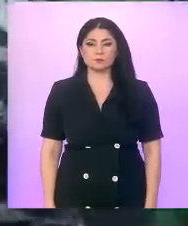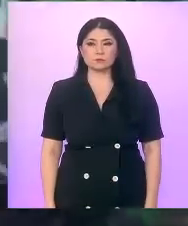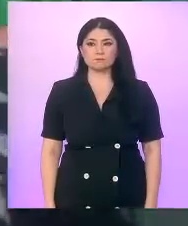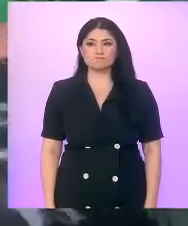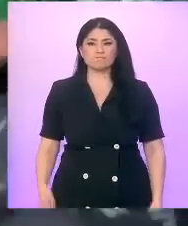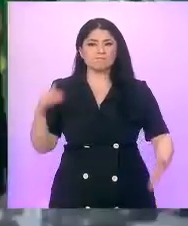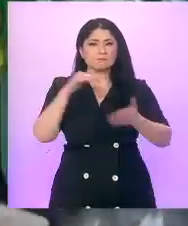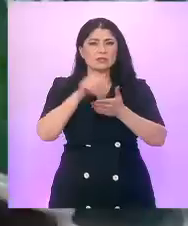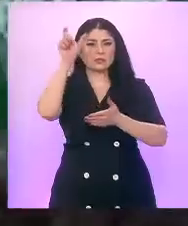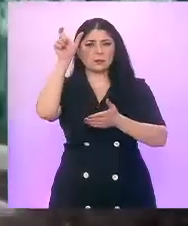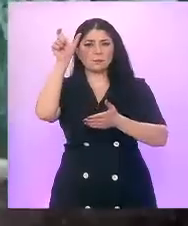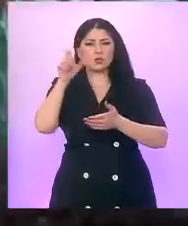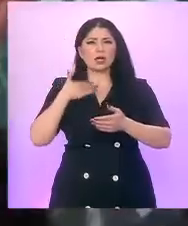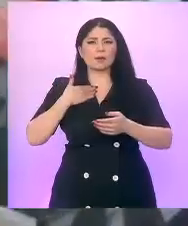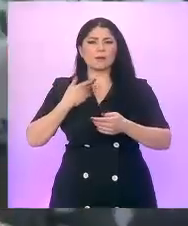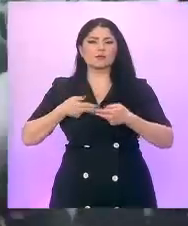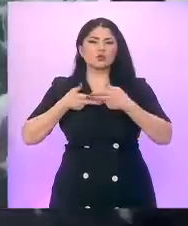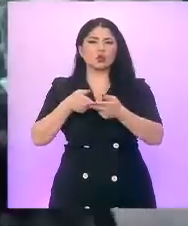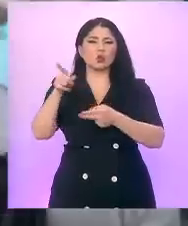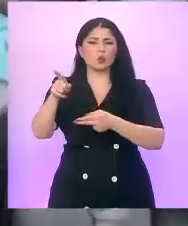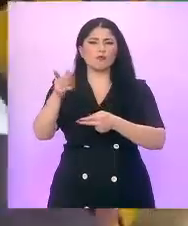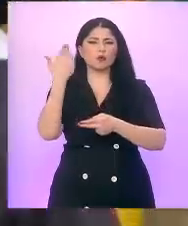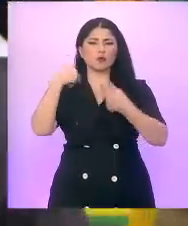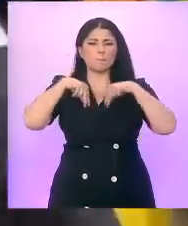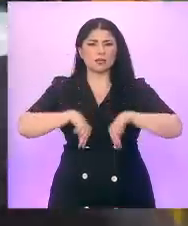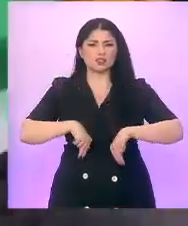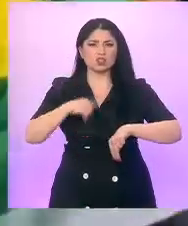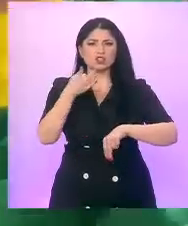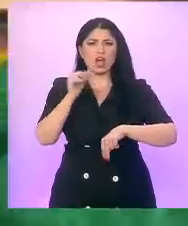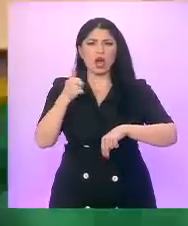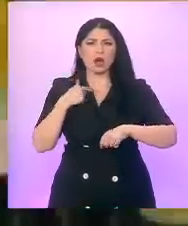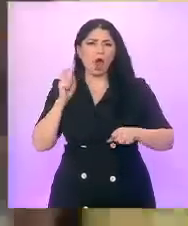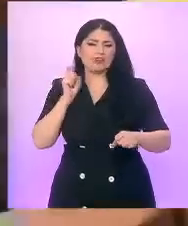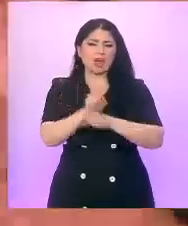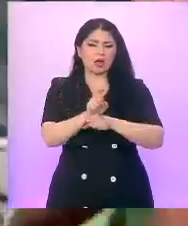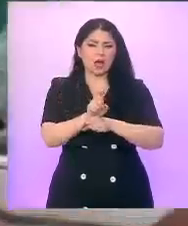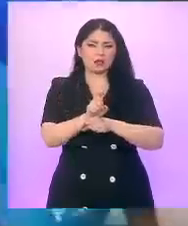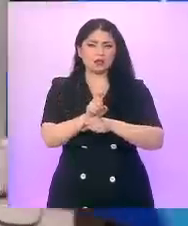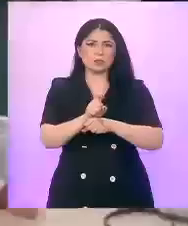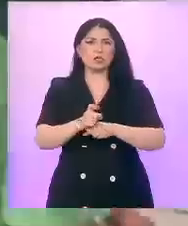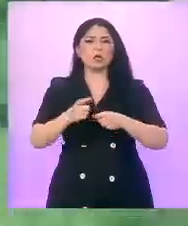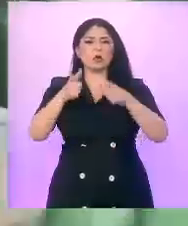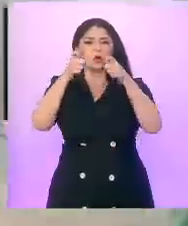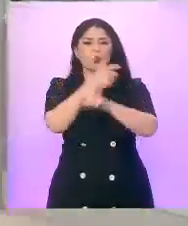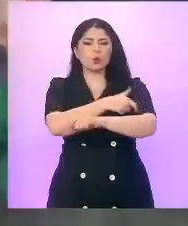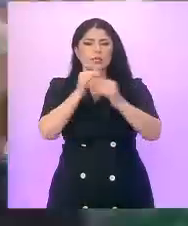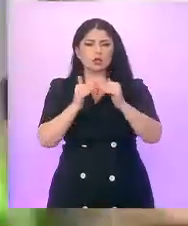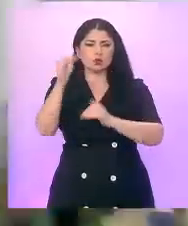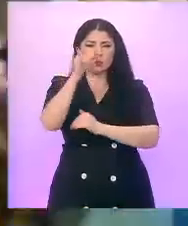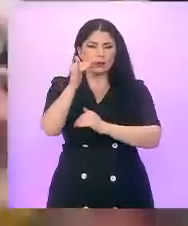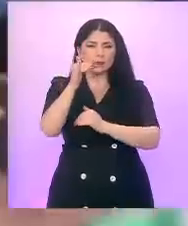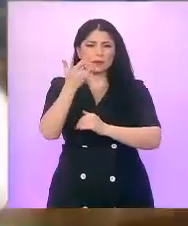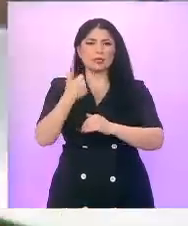Mii de susținători ai fostului președinte Jair Bolsonaro au luat cu asalt Palatul Prezidențial, Congresul și Curtea Supremă din